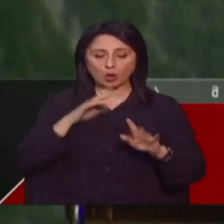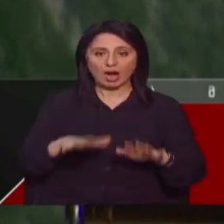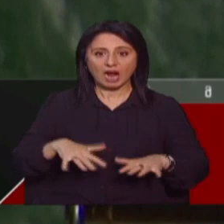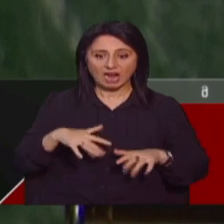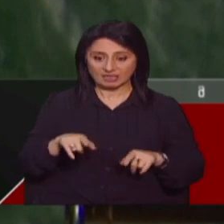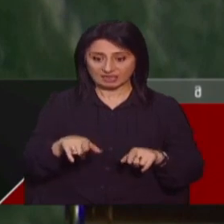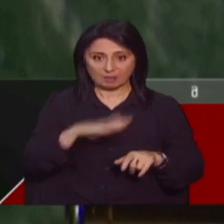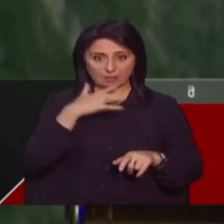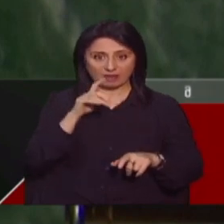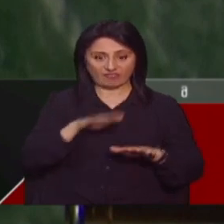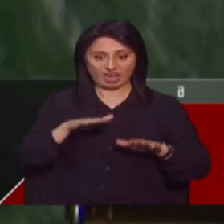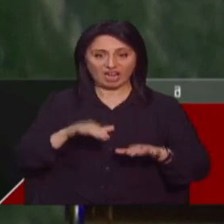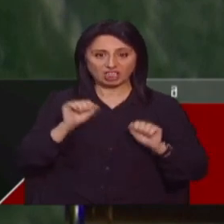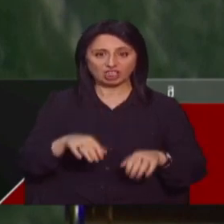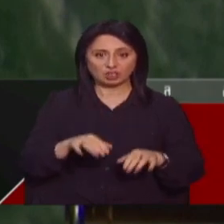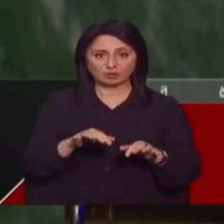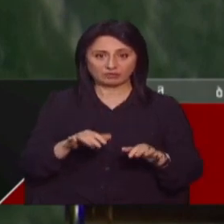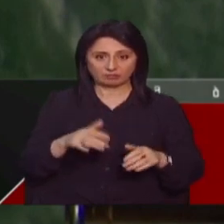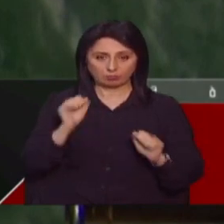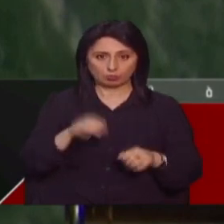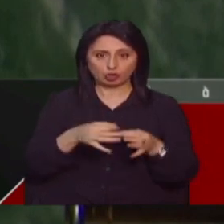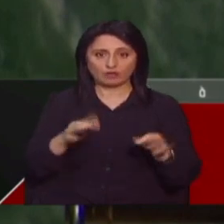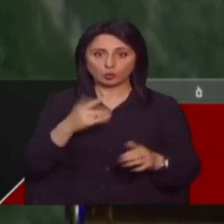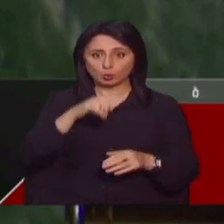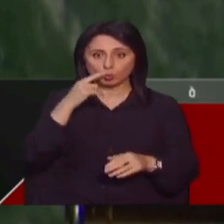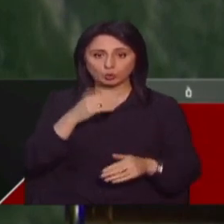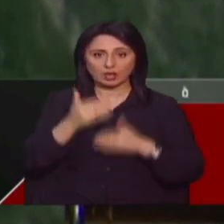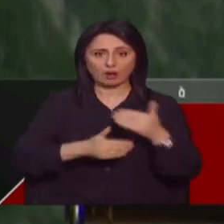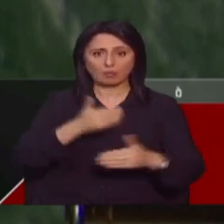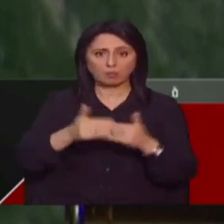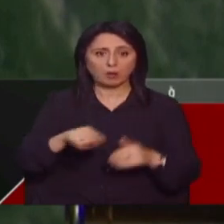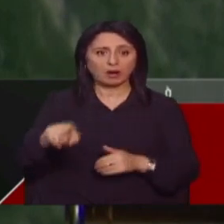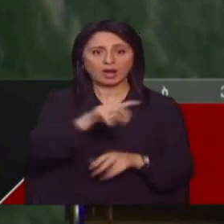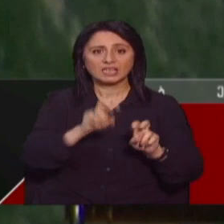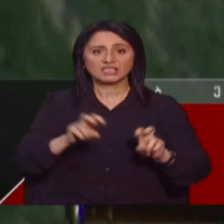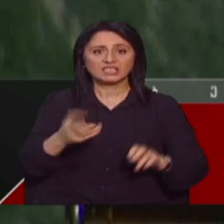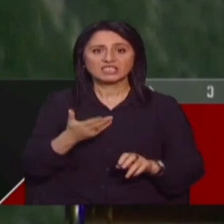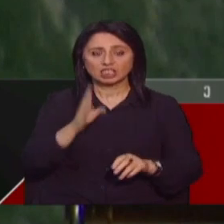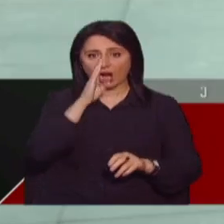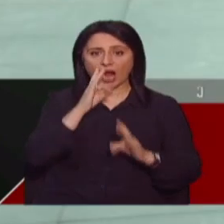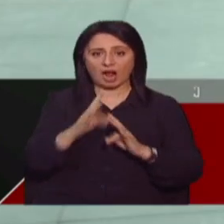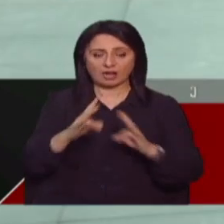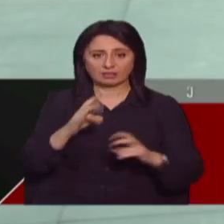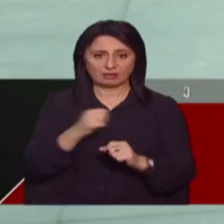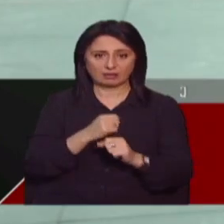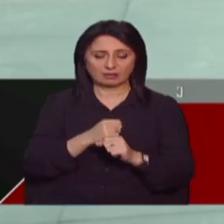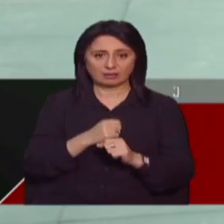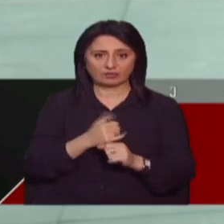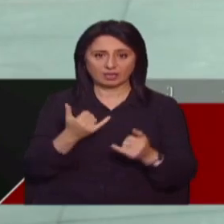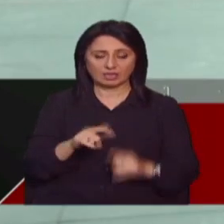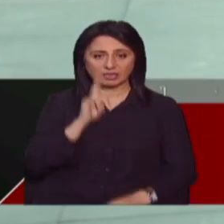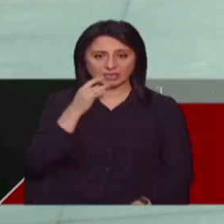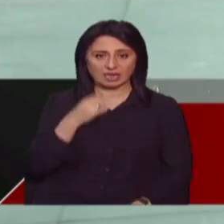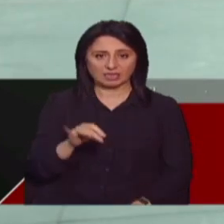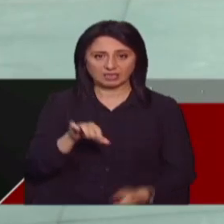ასამბლეის დარბაზში ბევრი ადგილი შეიძლება დაცარიელდეს, თუ რუსეთი წარმატებას მიაღწევს ღალატსა და აგრესიაში. Დღეს